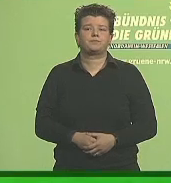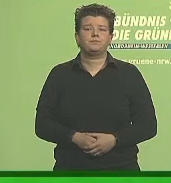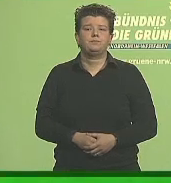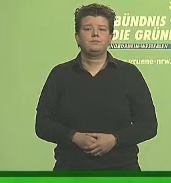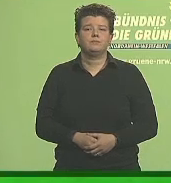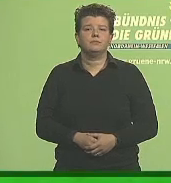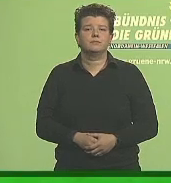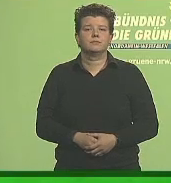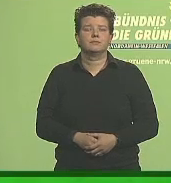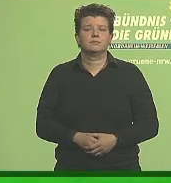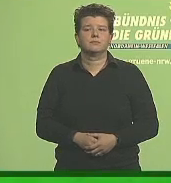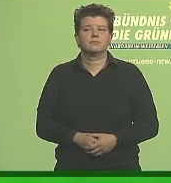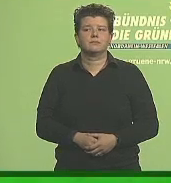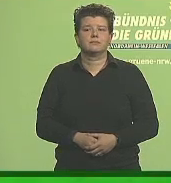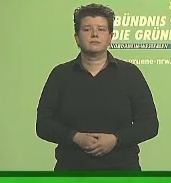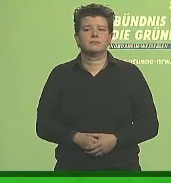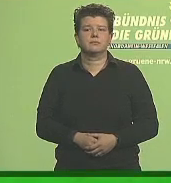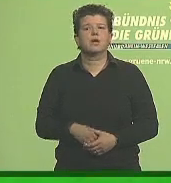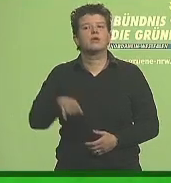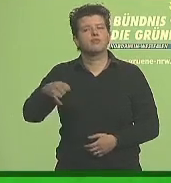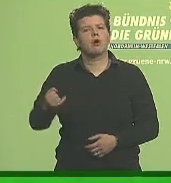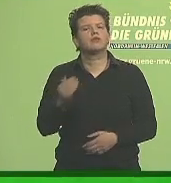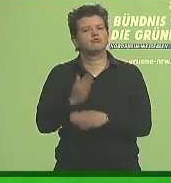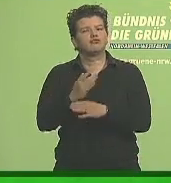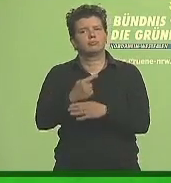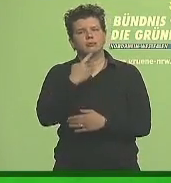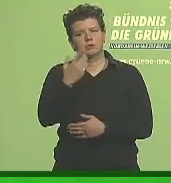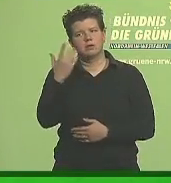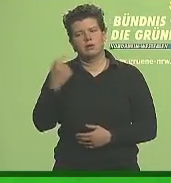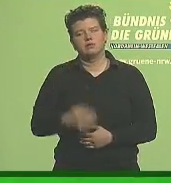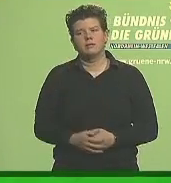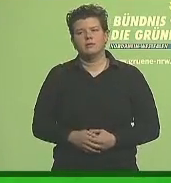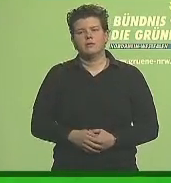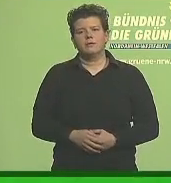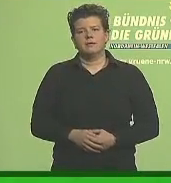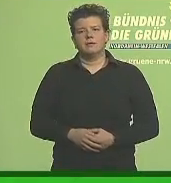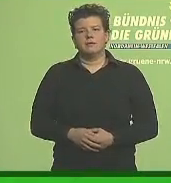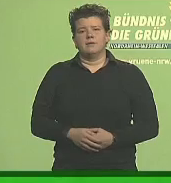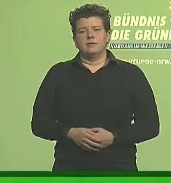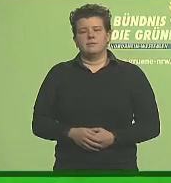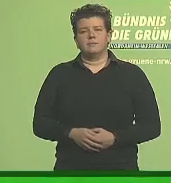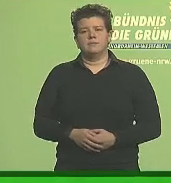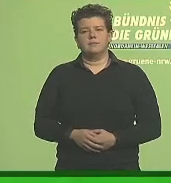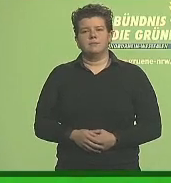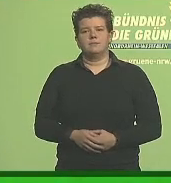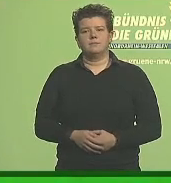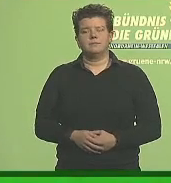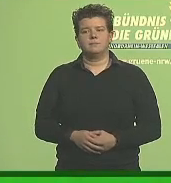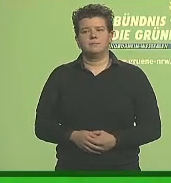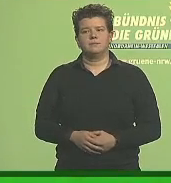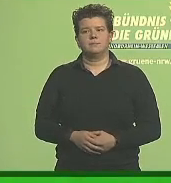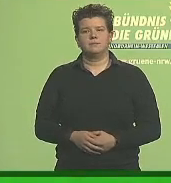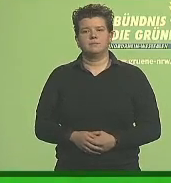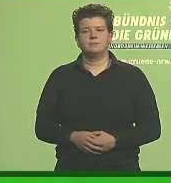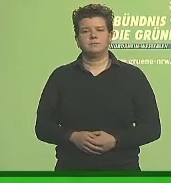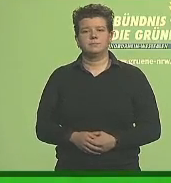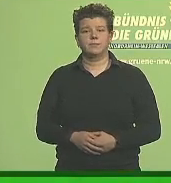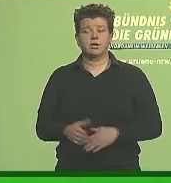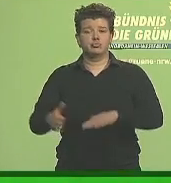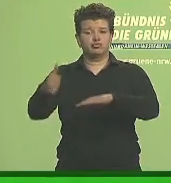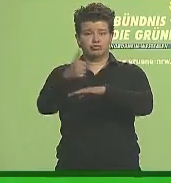Und ich sage auch eines. Johannes hat das eben angesprochen. Ethereum, der Chef von